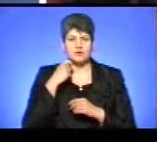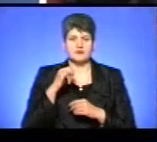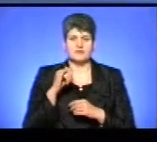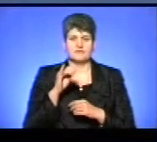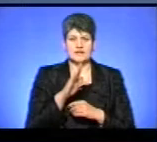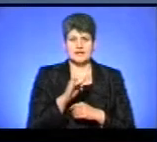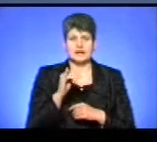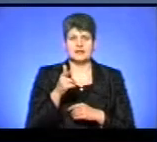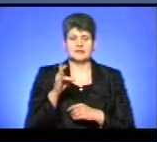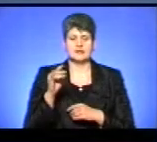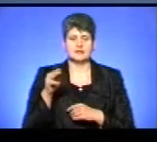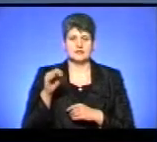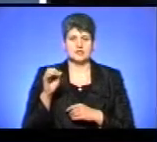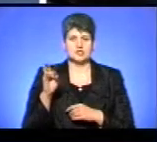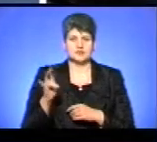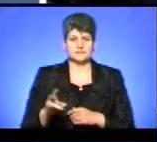Гнатишина.